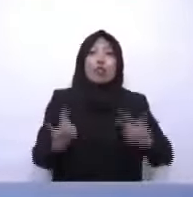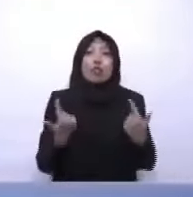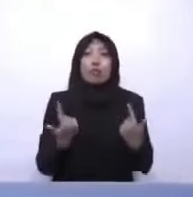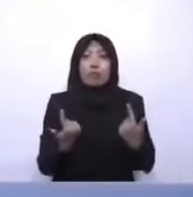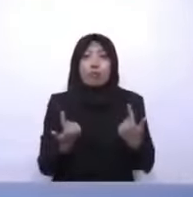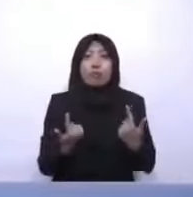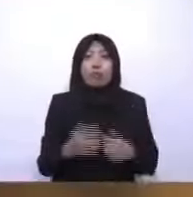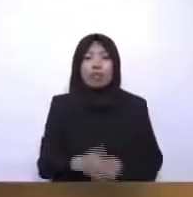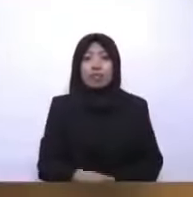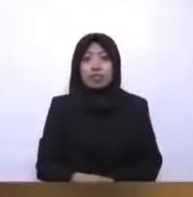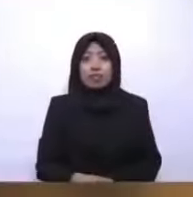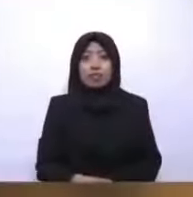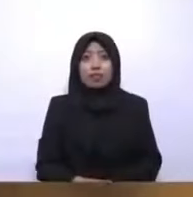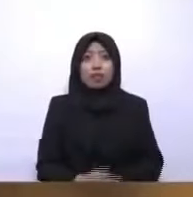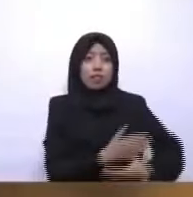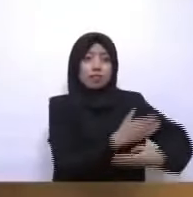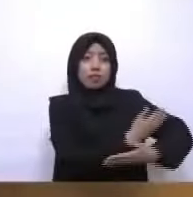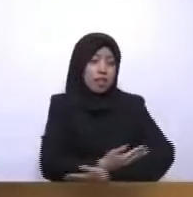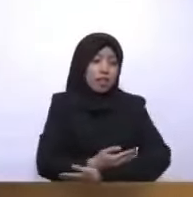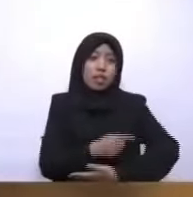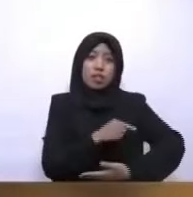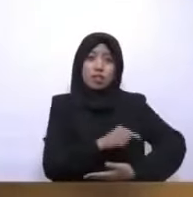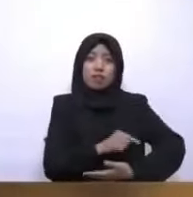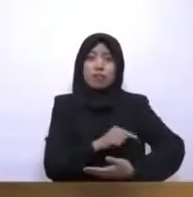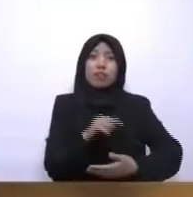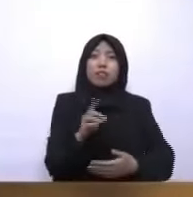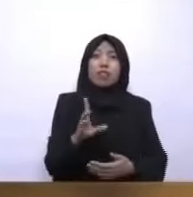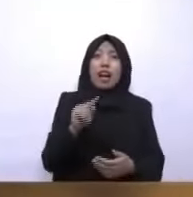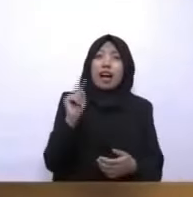1000 hari pertama kehidupan dimulai sejak kehamilan di